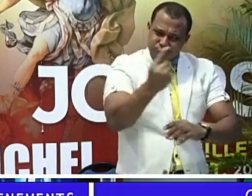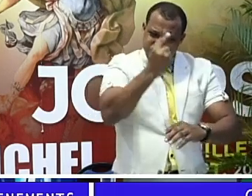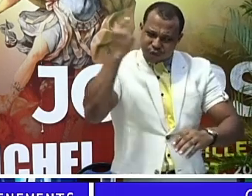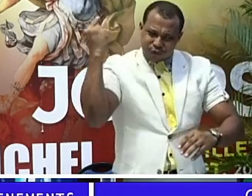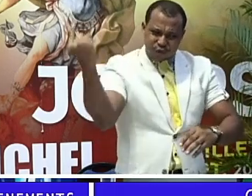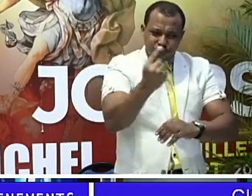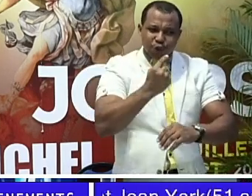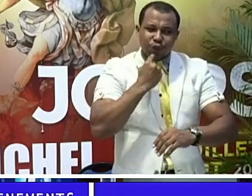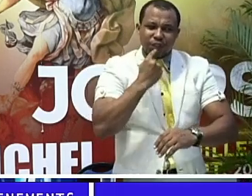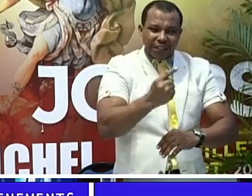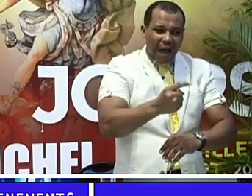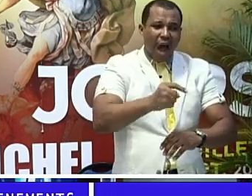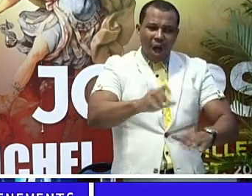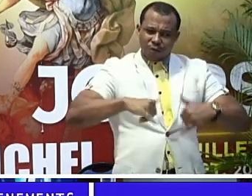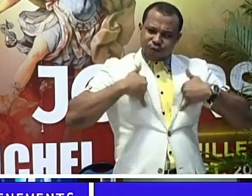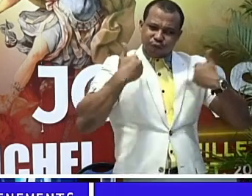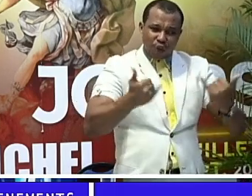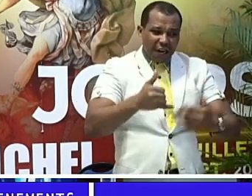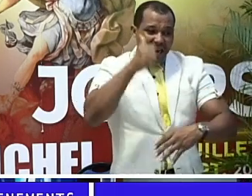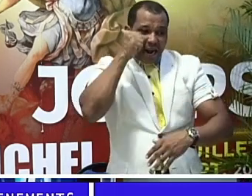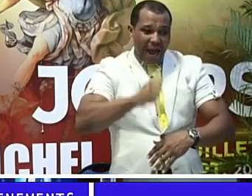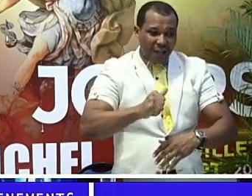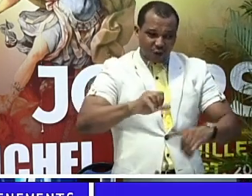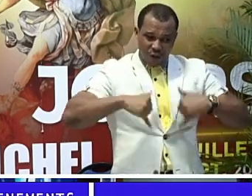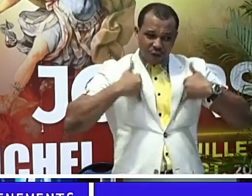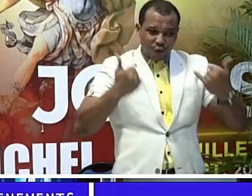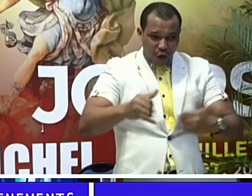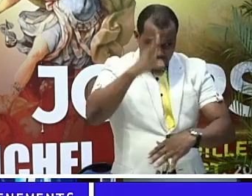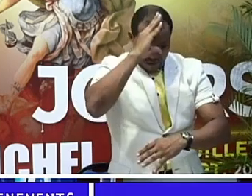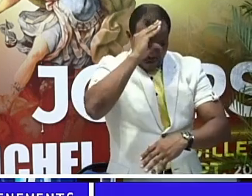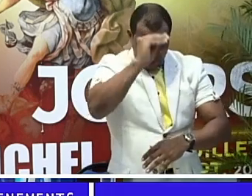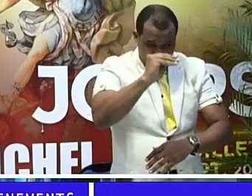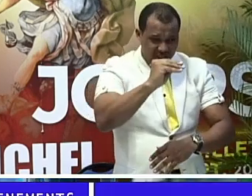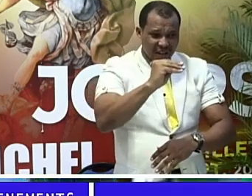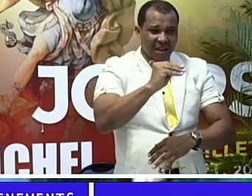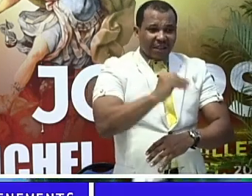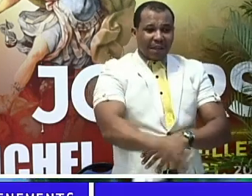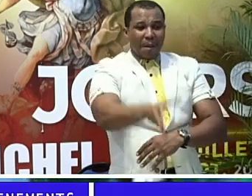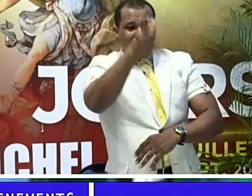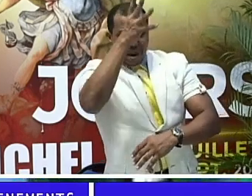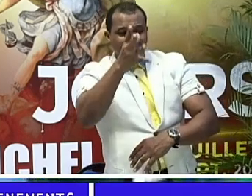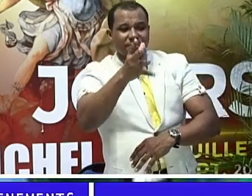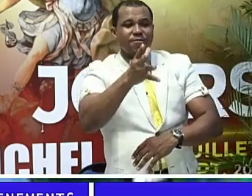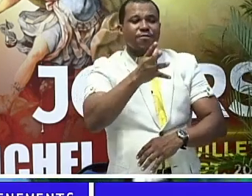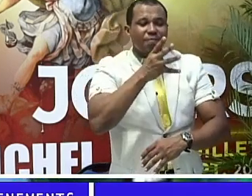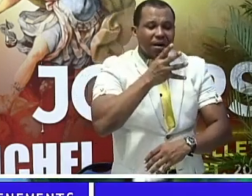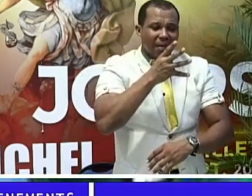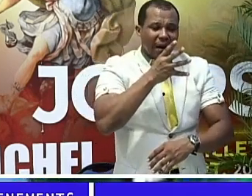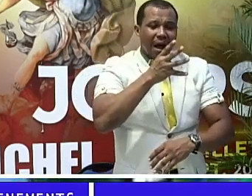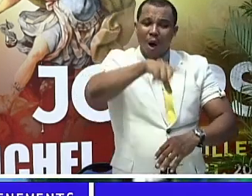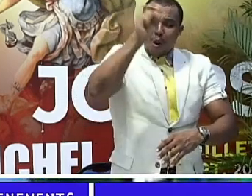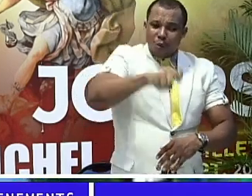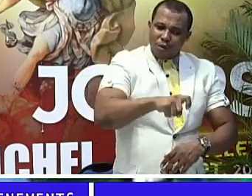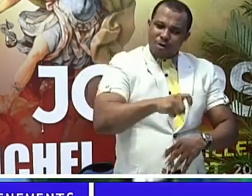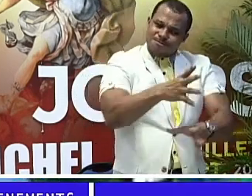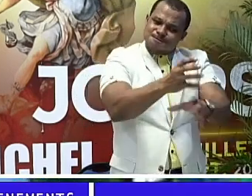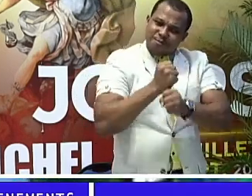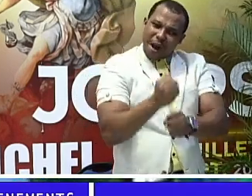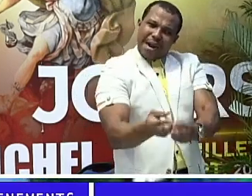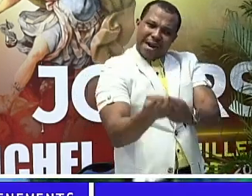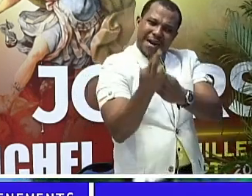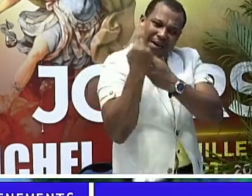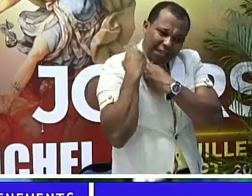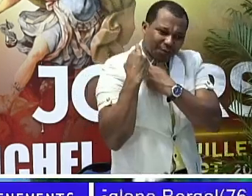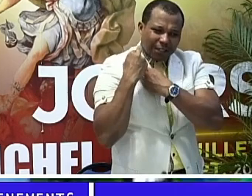non kay qui gen maman qui gen papa qui gon moun qui t'a de veiller sous lui, faut prendre responsabilité nous pour